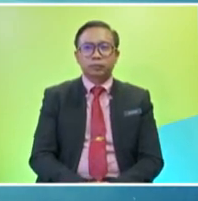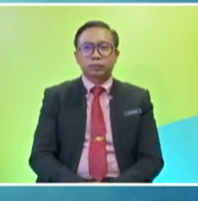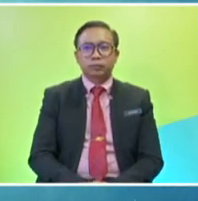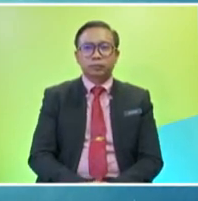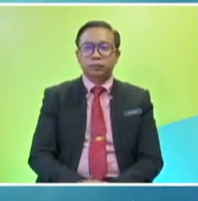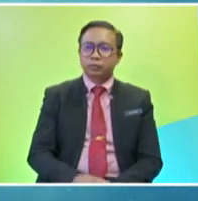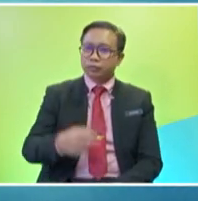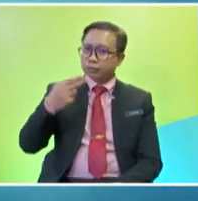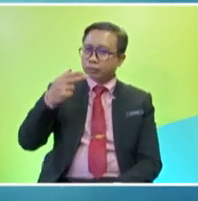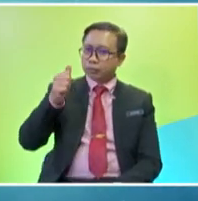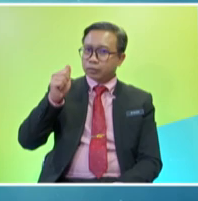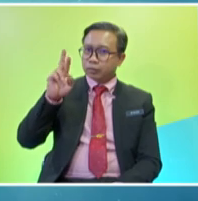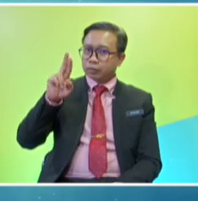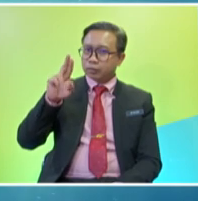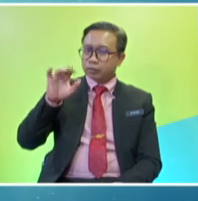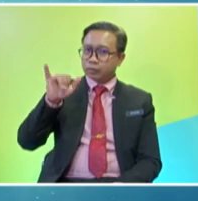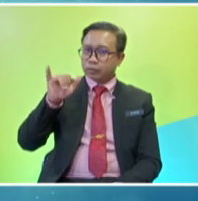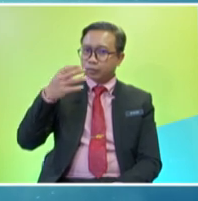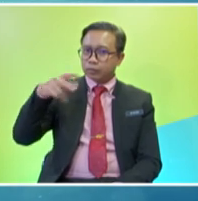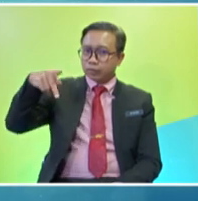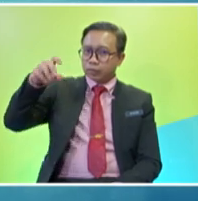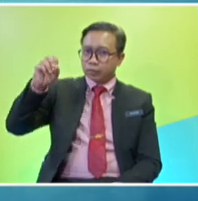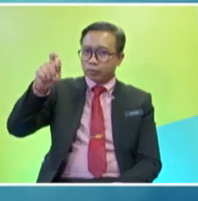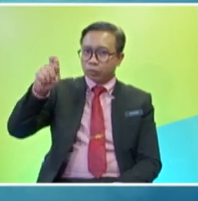Harry Potter cerita hantu